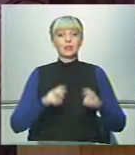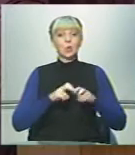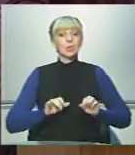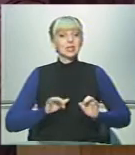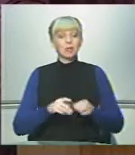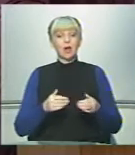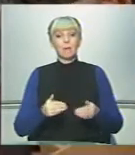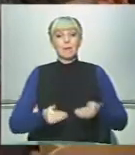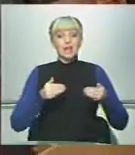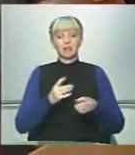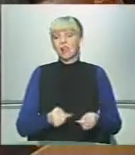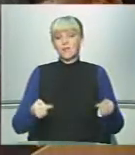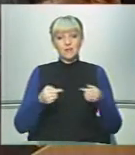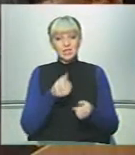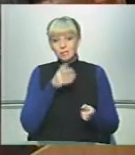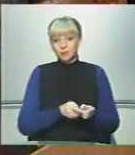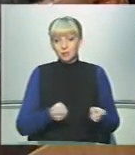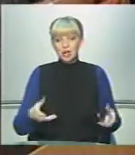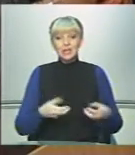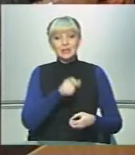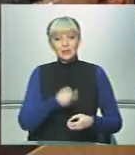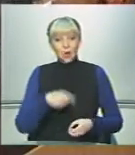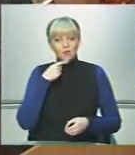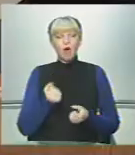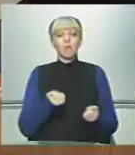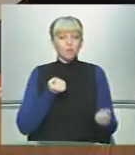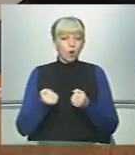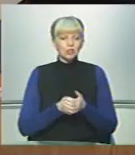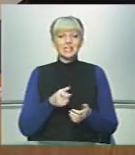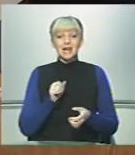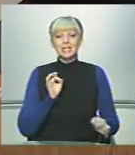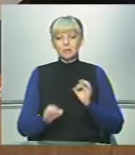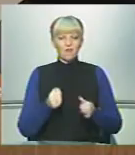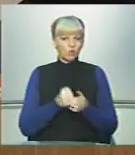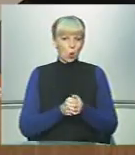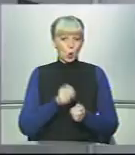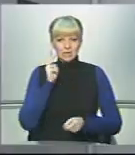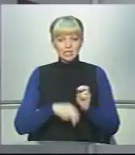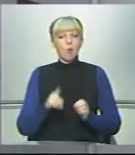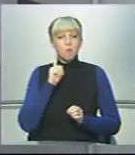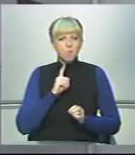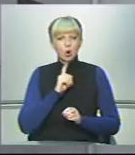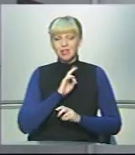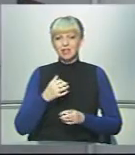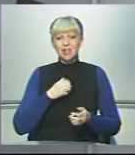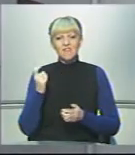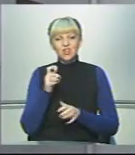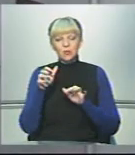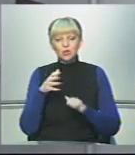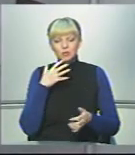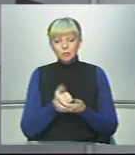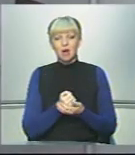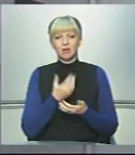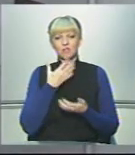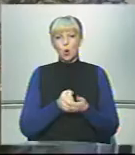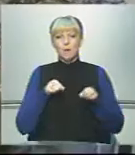справи перенесли на невизначений термін. Інвестори ж кажуть, боротимуться за справедливість до кінця, аж допоки не відвоюють своє право на